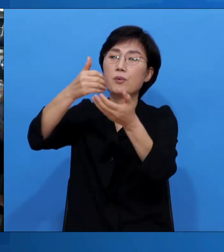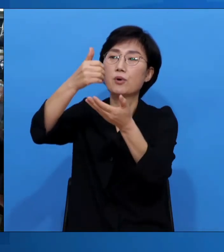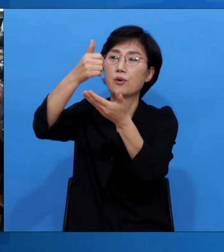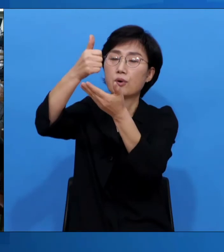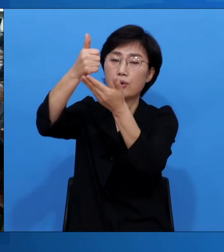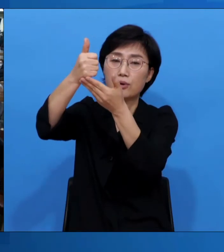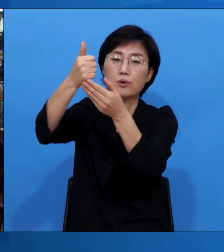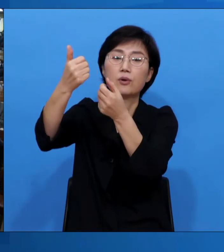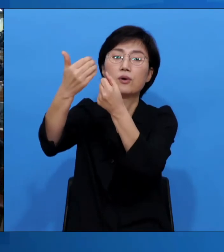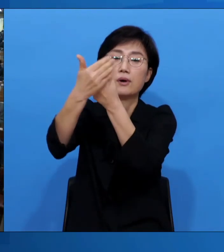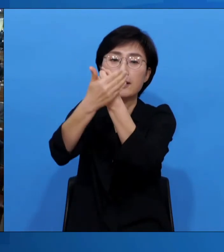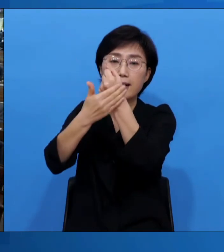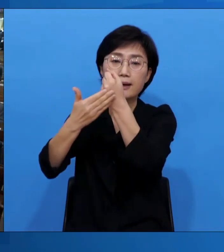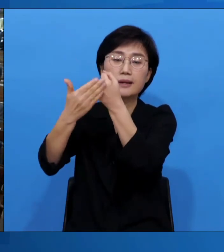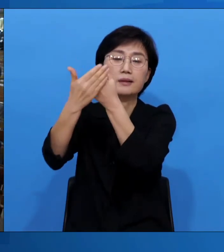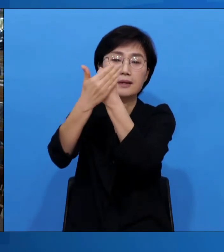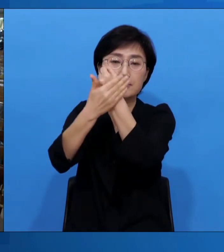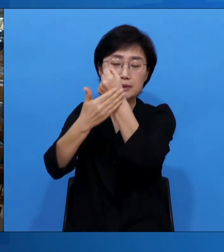넘어서